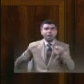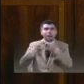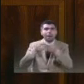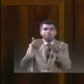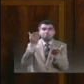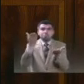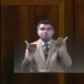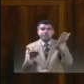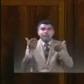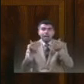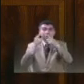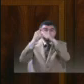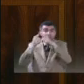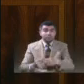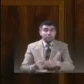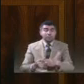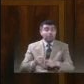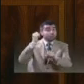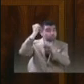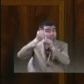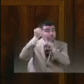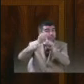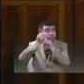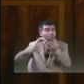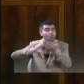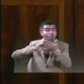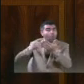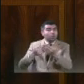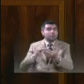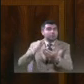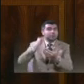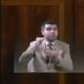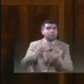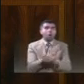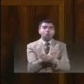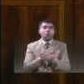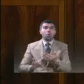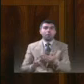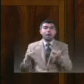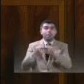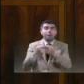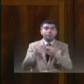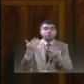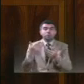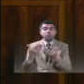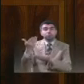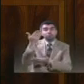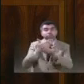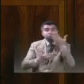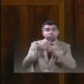المالية، بل المحاولة الجاهدة لهذه الحكومات لاسترجاع سيادة